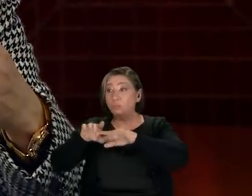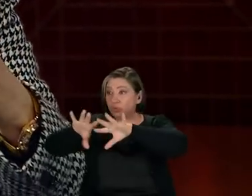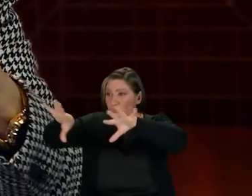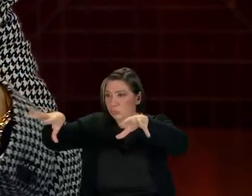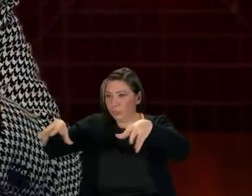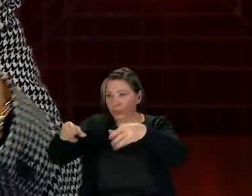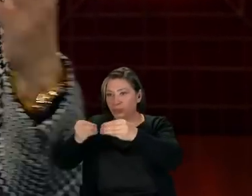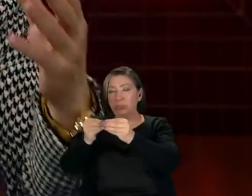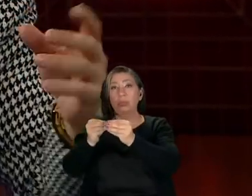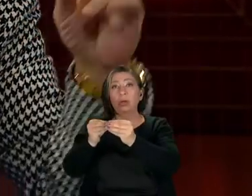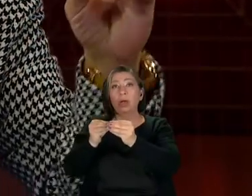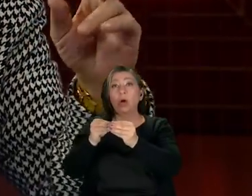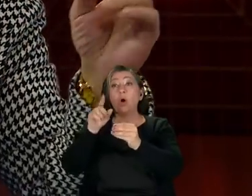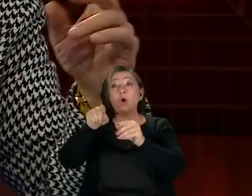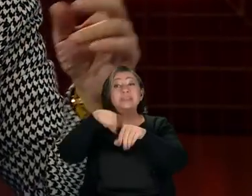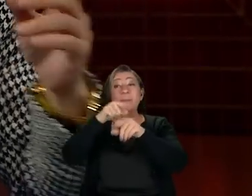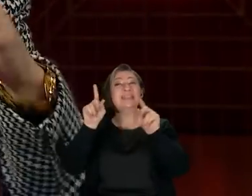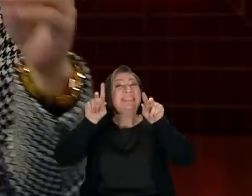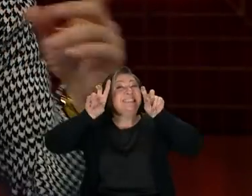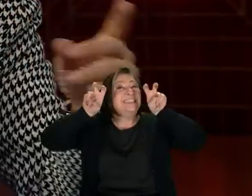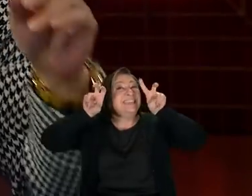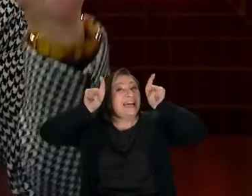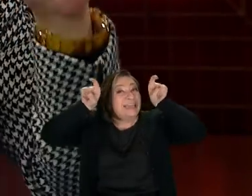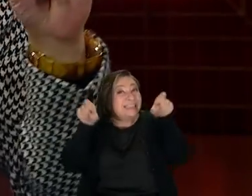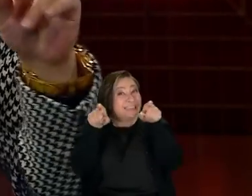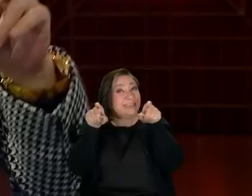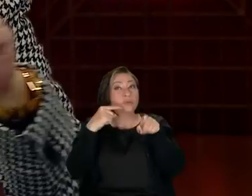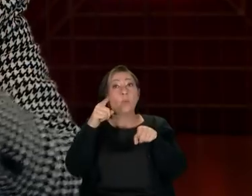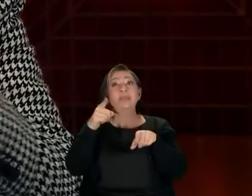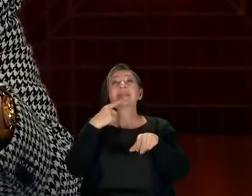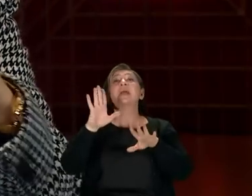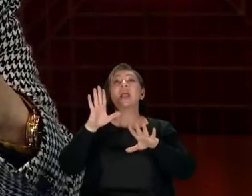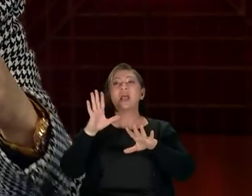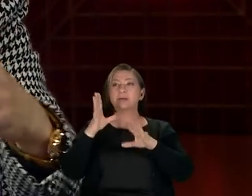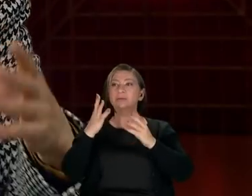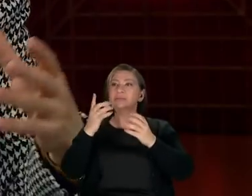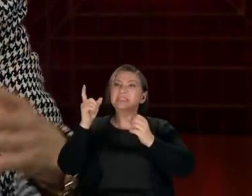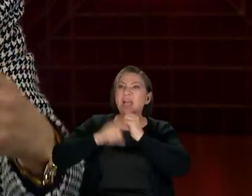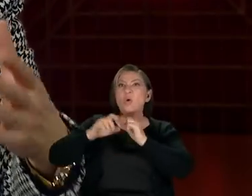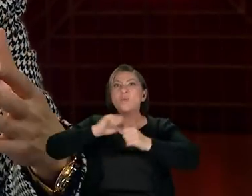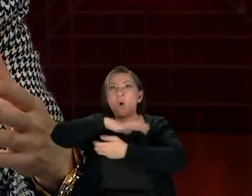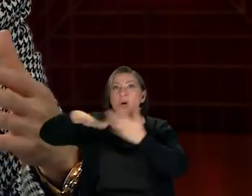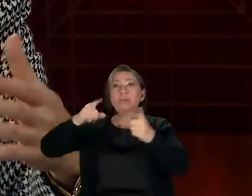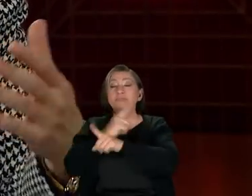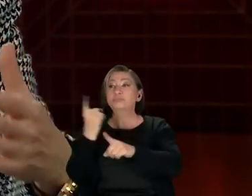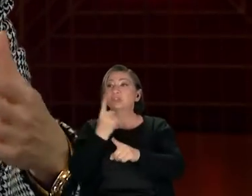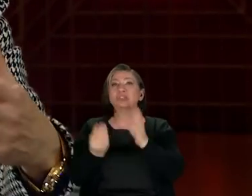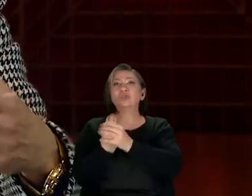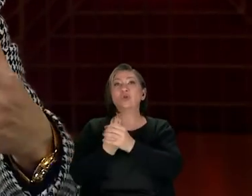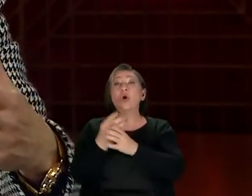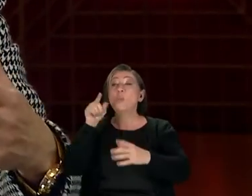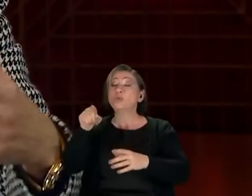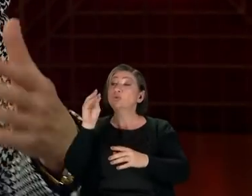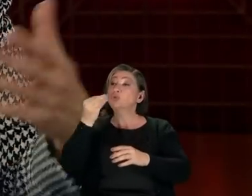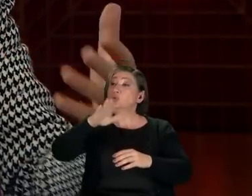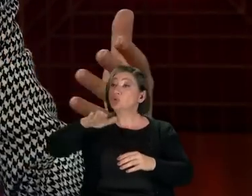bunlardan o zaman tırnak içerisindeki o demek değil ama anarşi diye bahsedilen bir şey doğuyor. Yani bu